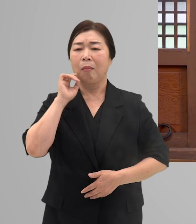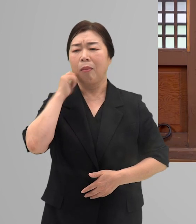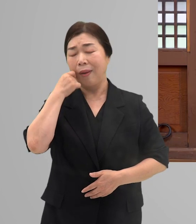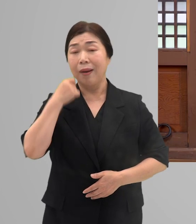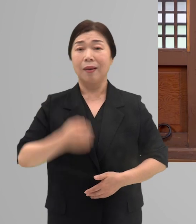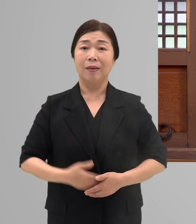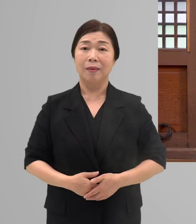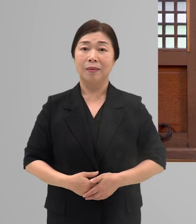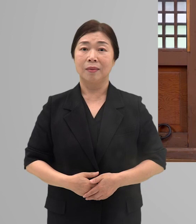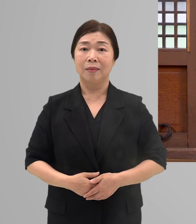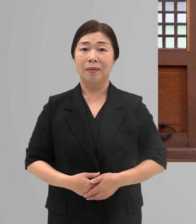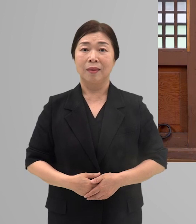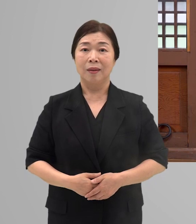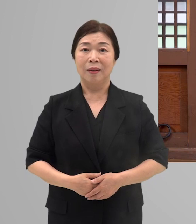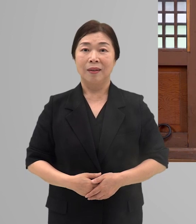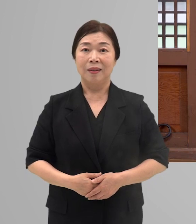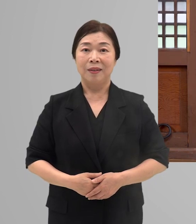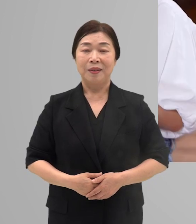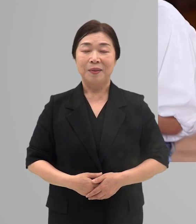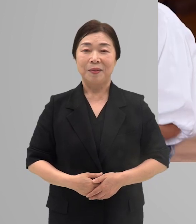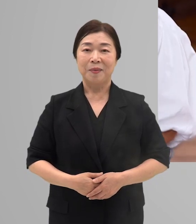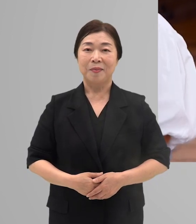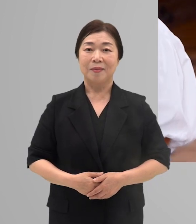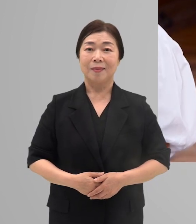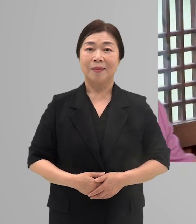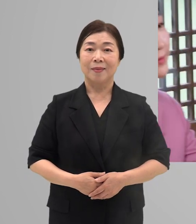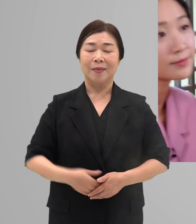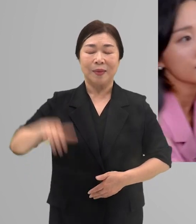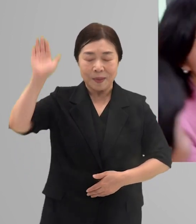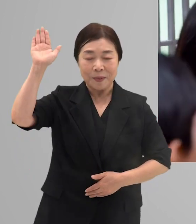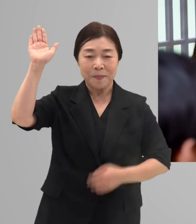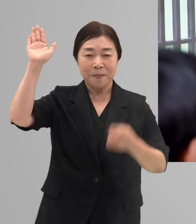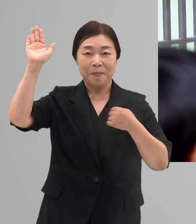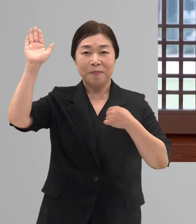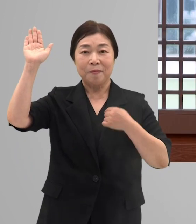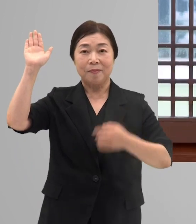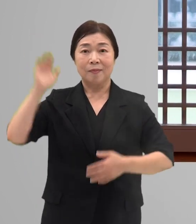네, 여러분 정적이 너무 길어지는 것 같습니다. 일단 정답.